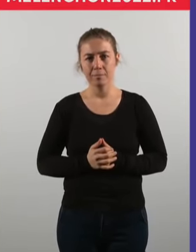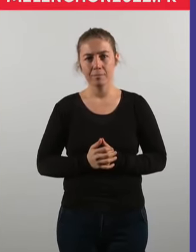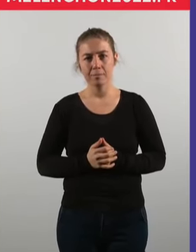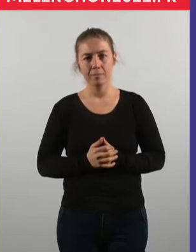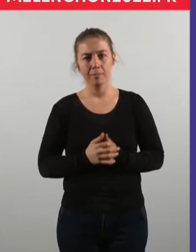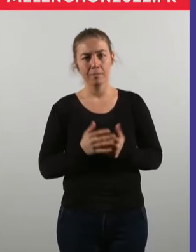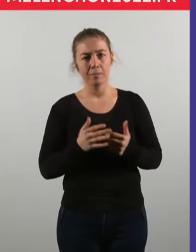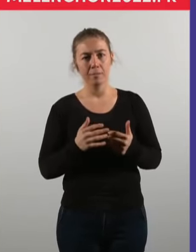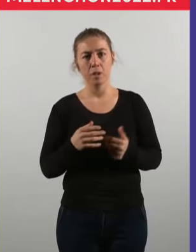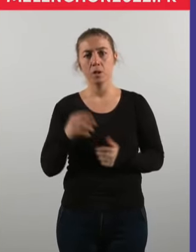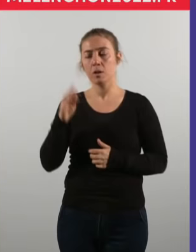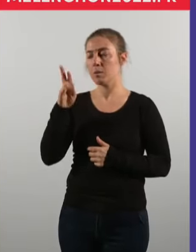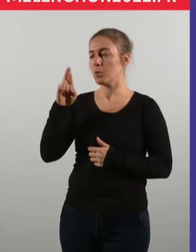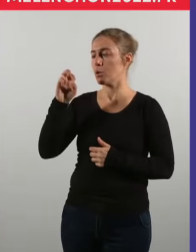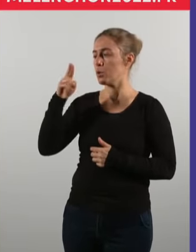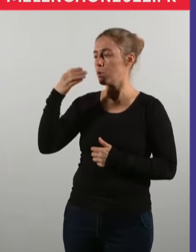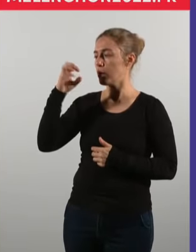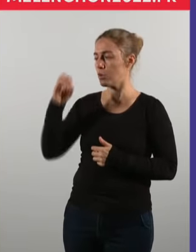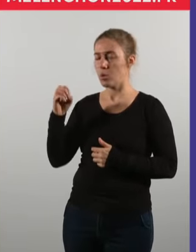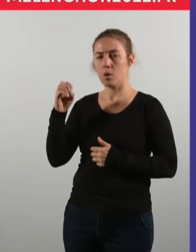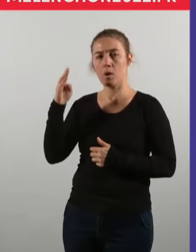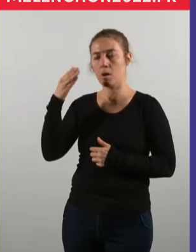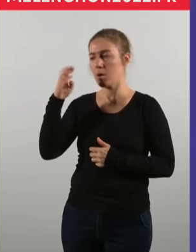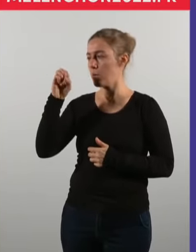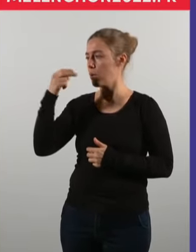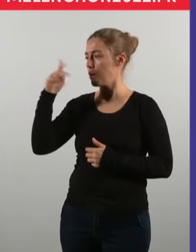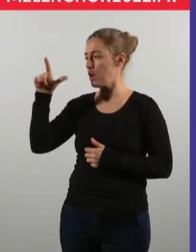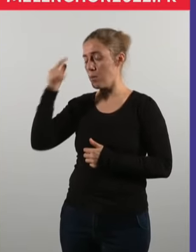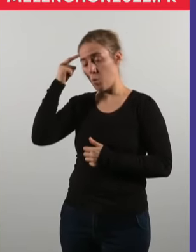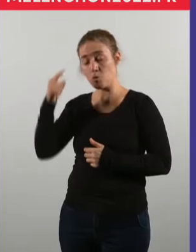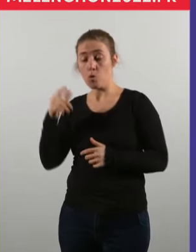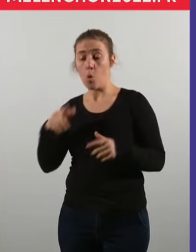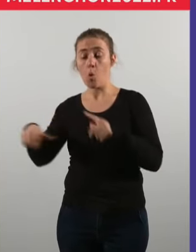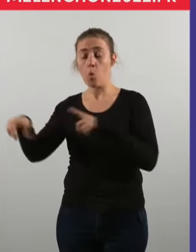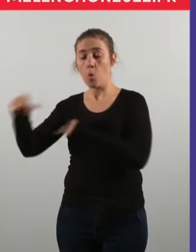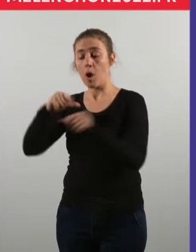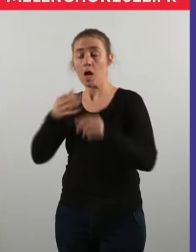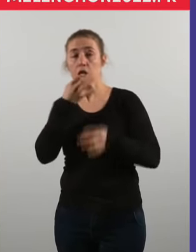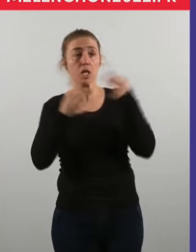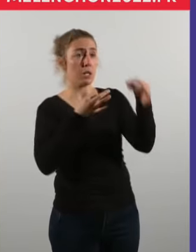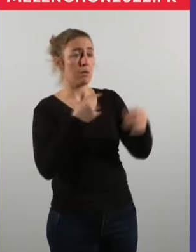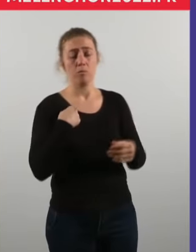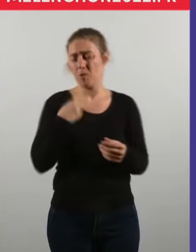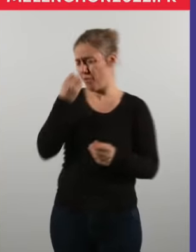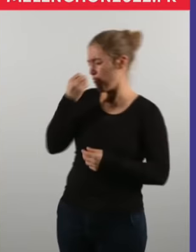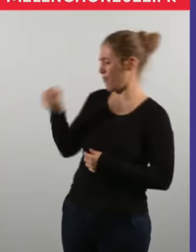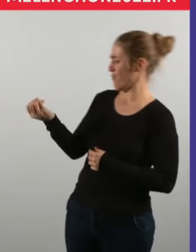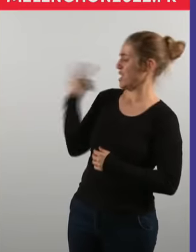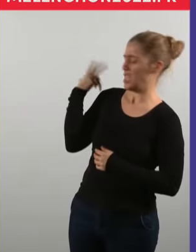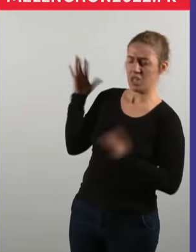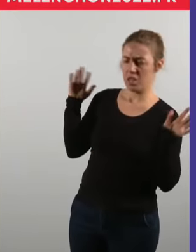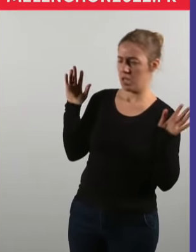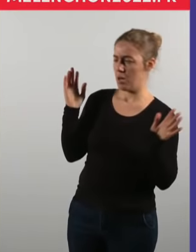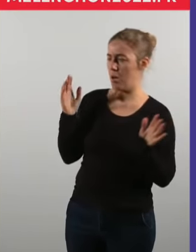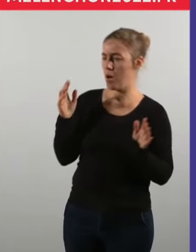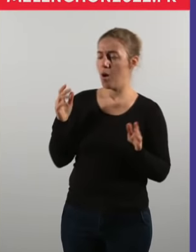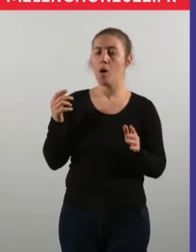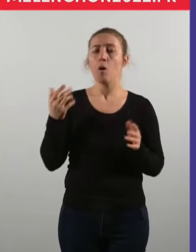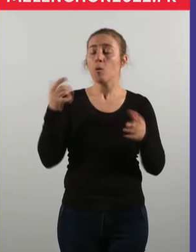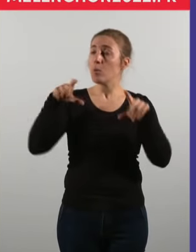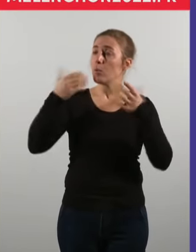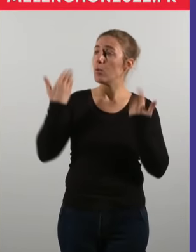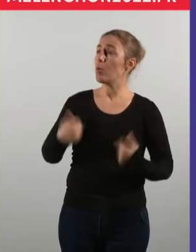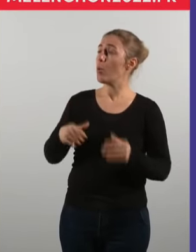Bonnel. Bruno Bonnel se moque de ce qu'on pense de lui au niveau local. Ce qui se dit en circo, j'en ai rien à foutre. Je ne suis pas là pour faire l'assistante